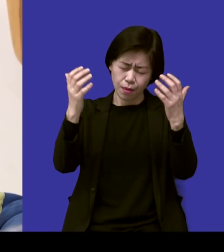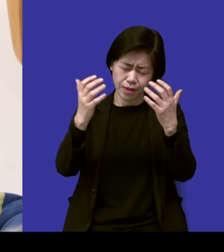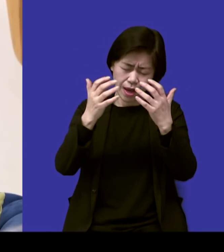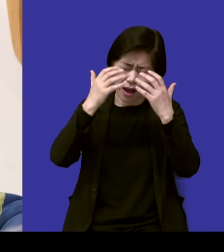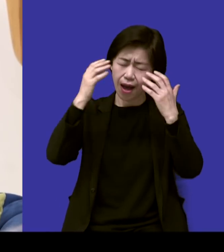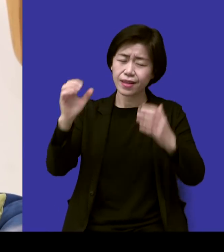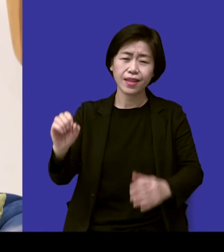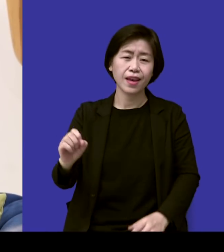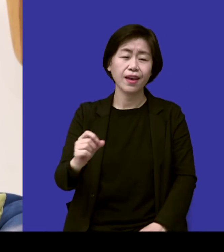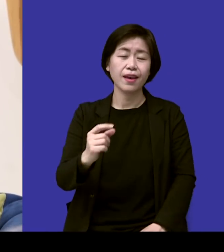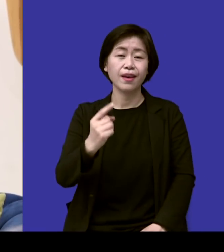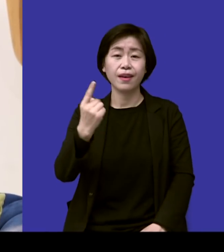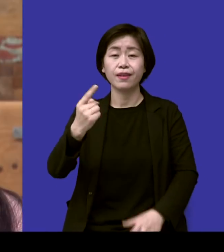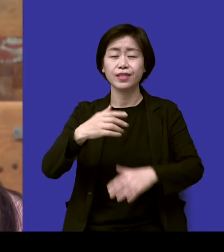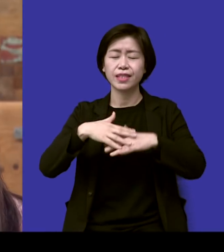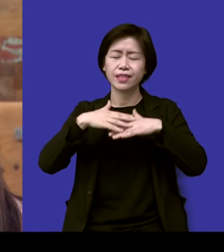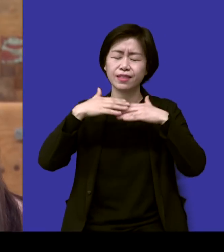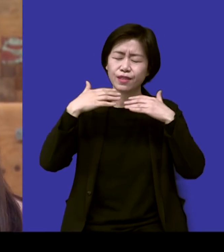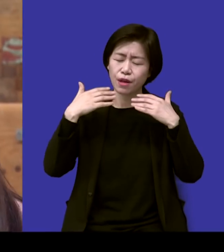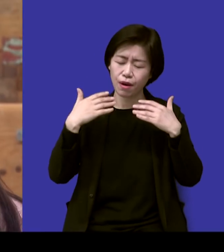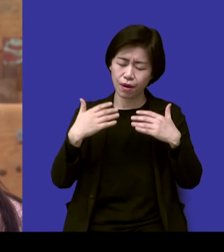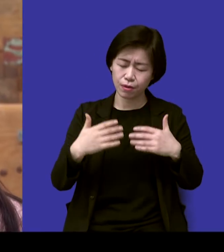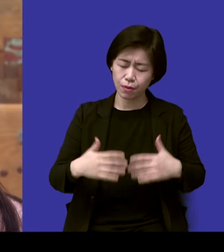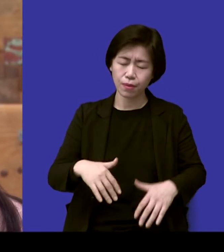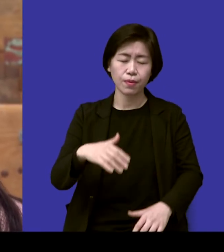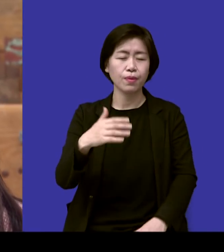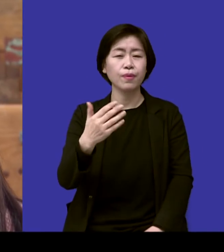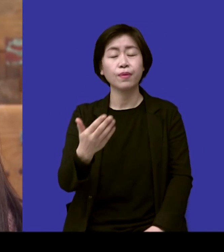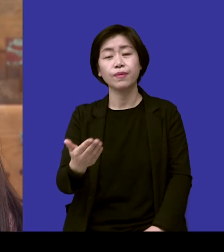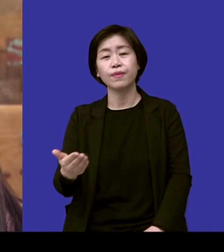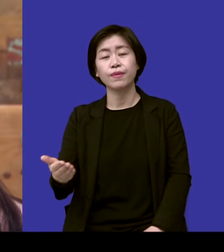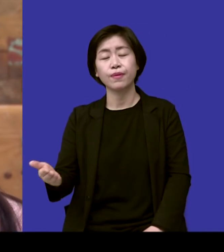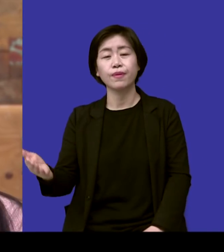작은 고난에